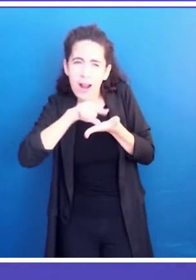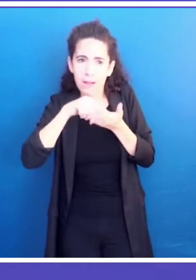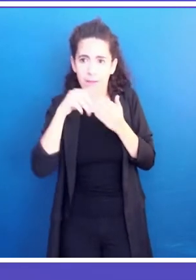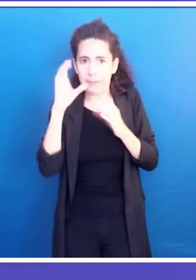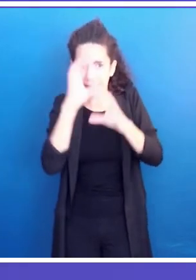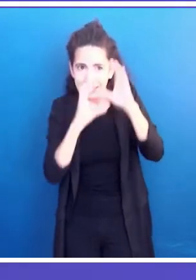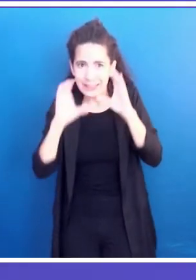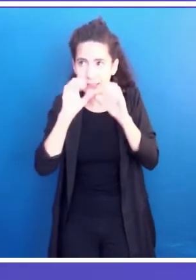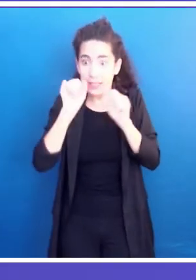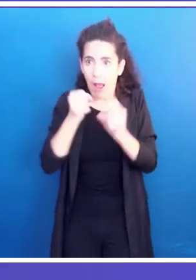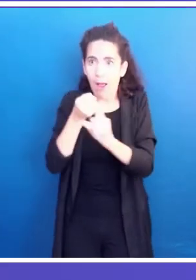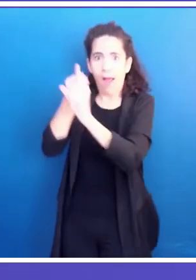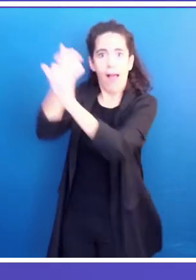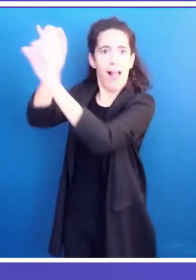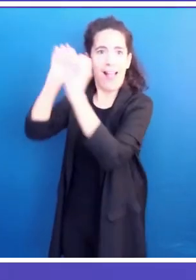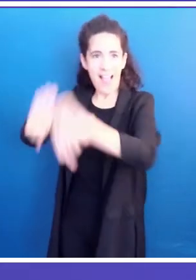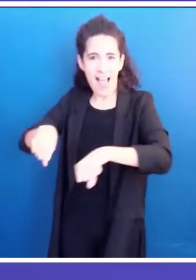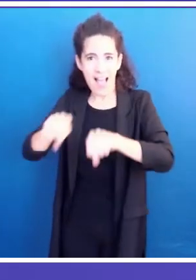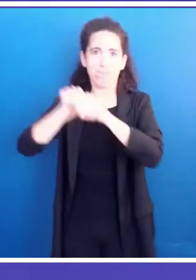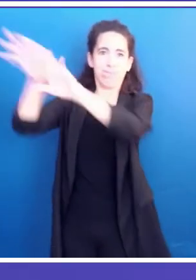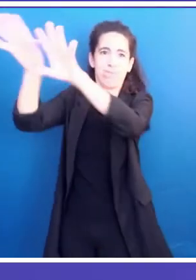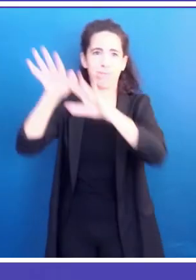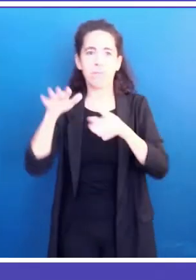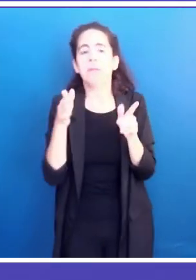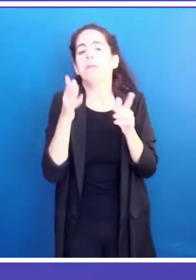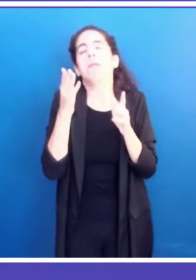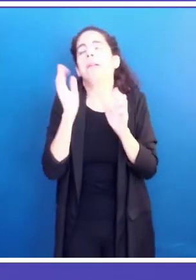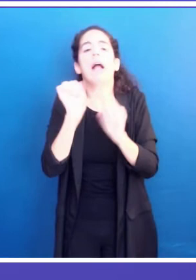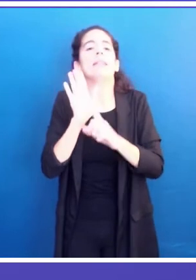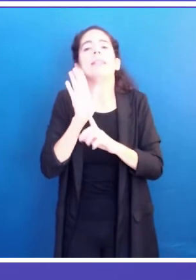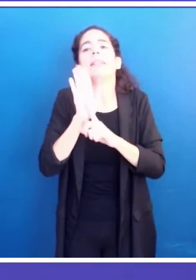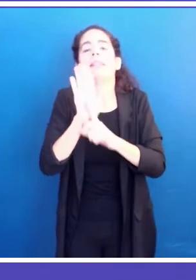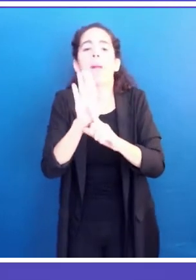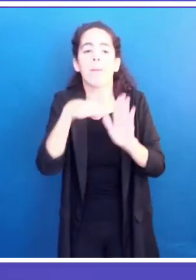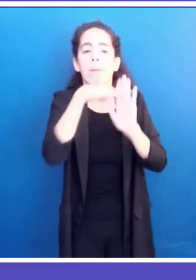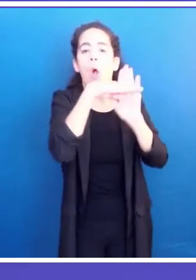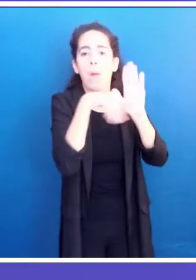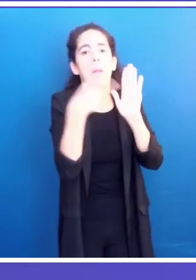نستمر بالعمل عليها. لدينا برامج ريادية مثل